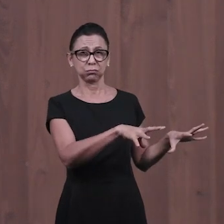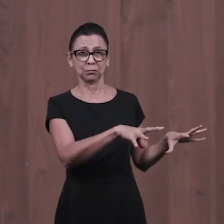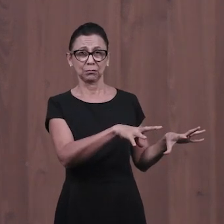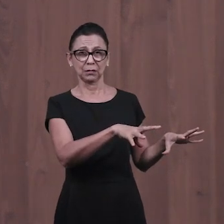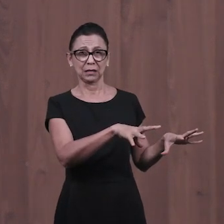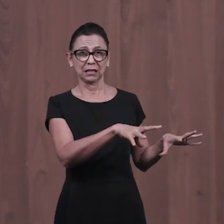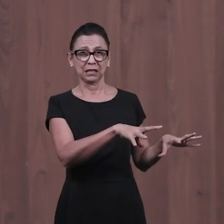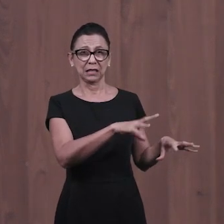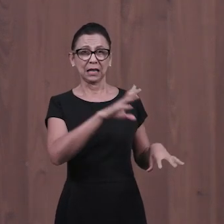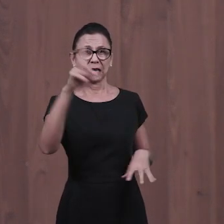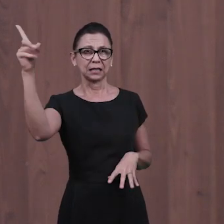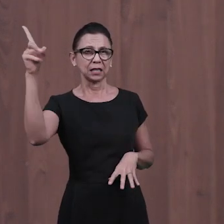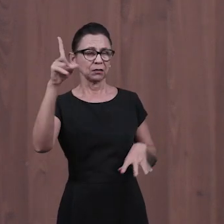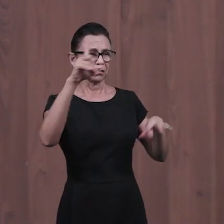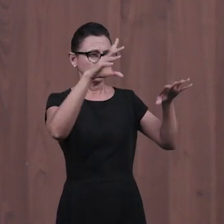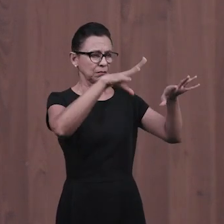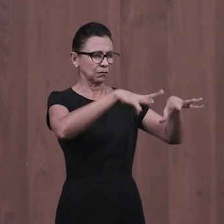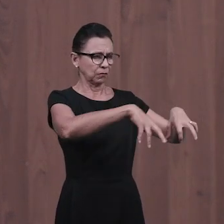ville.